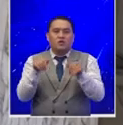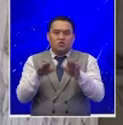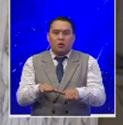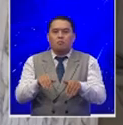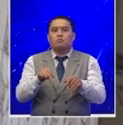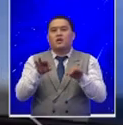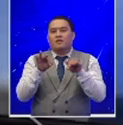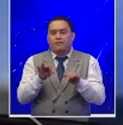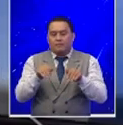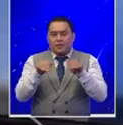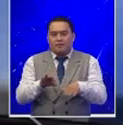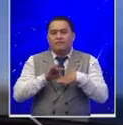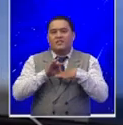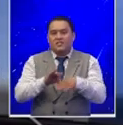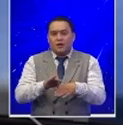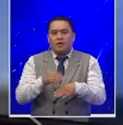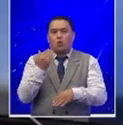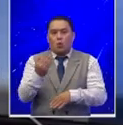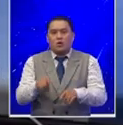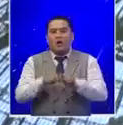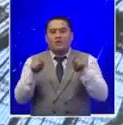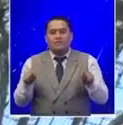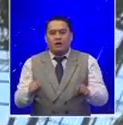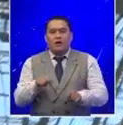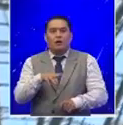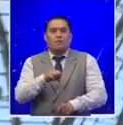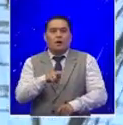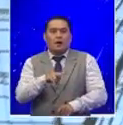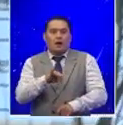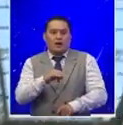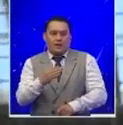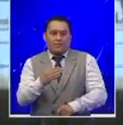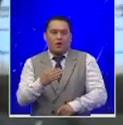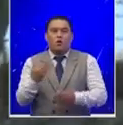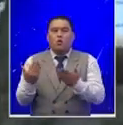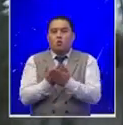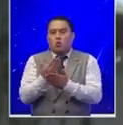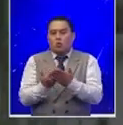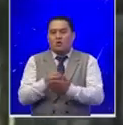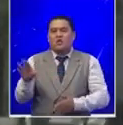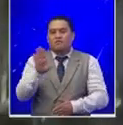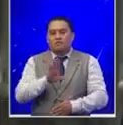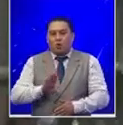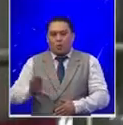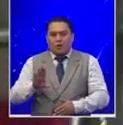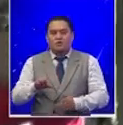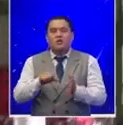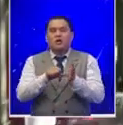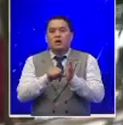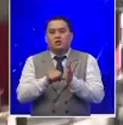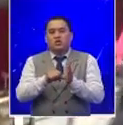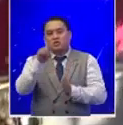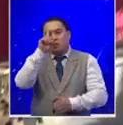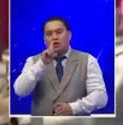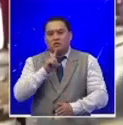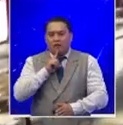провести в виртуальном формате. Теперь же она открывает свои двери в Гран-Пале. Первая художественная ярмарка в Европе за полгода.